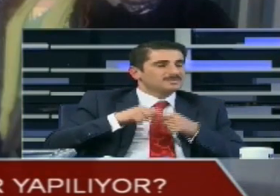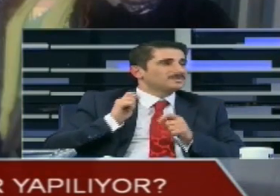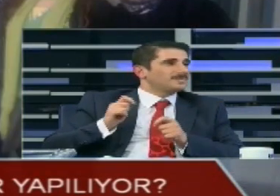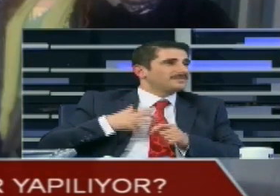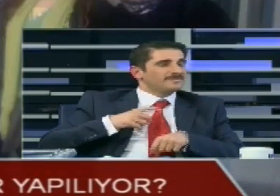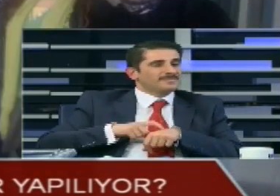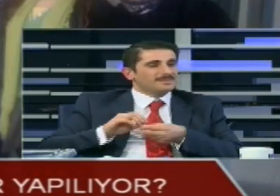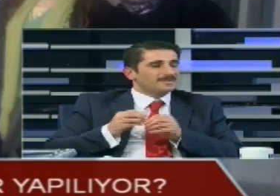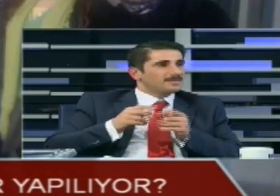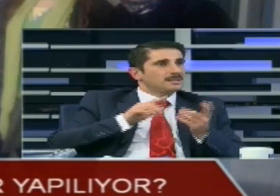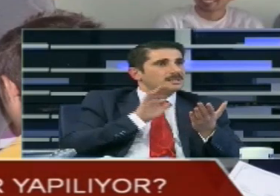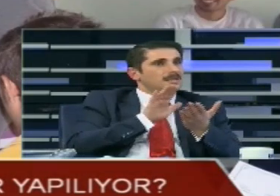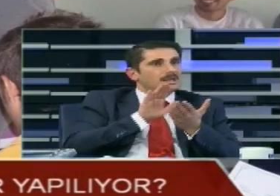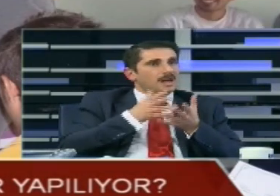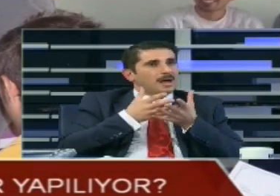biz